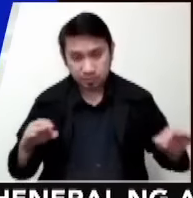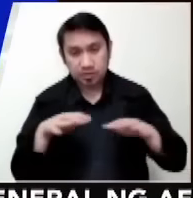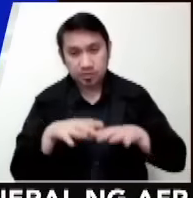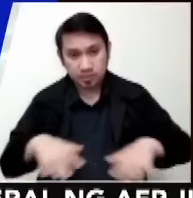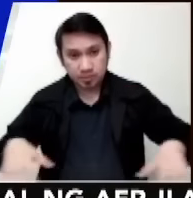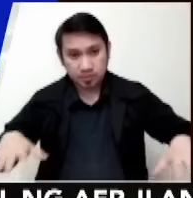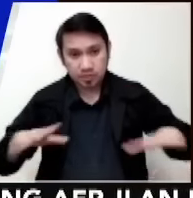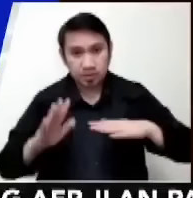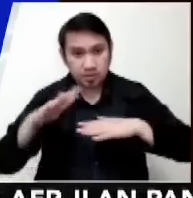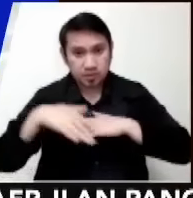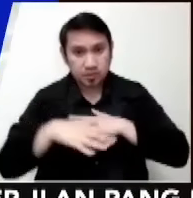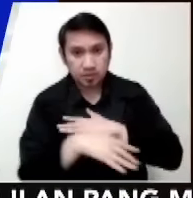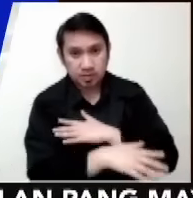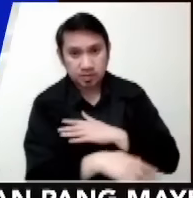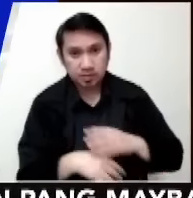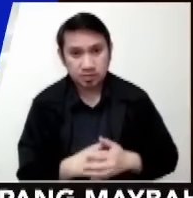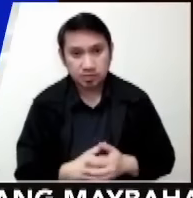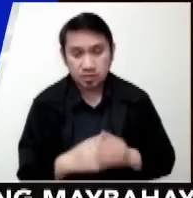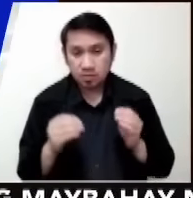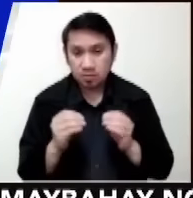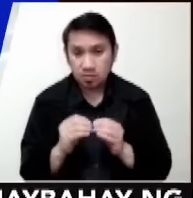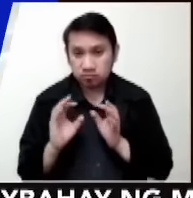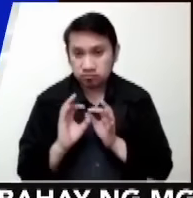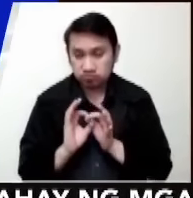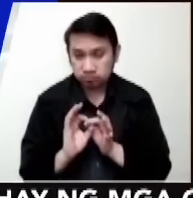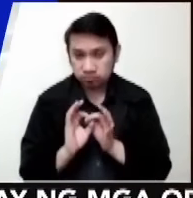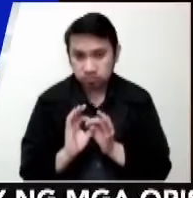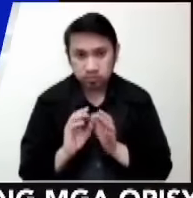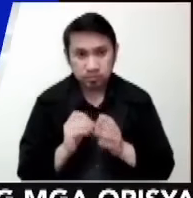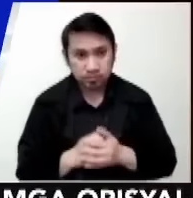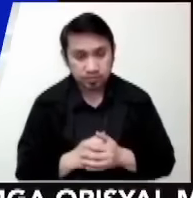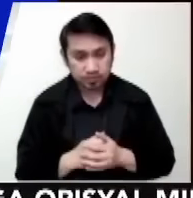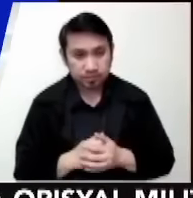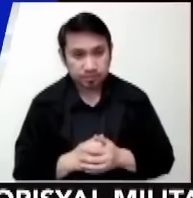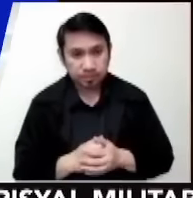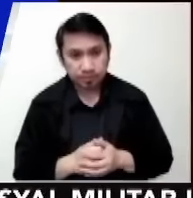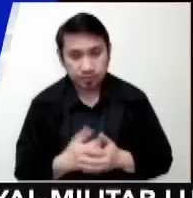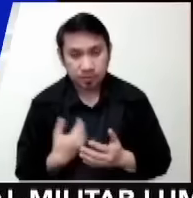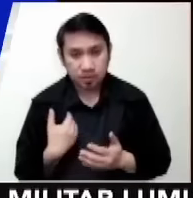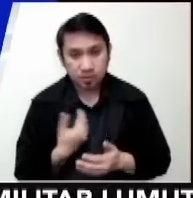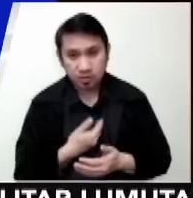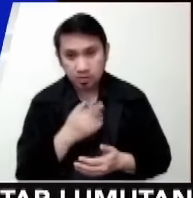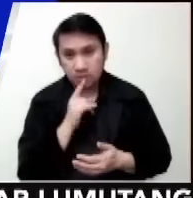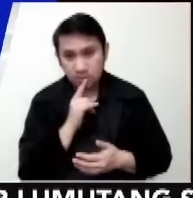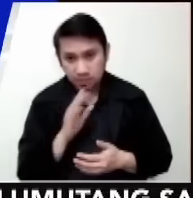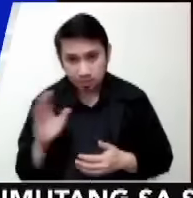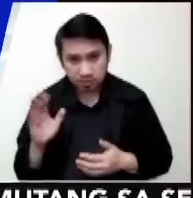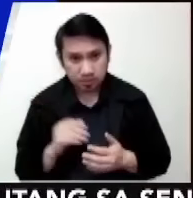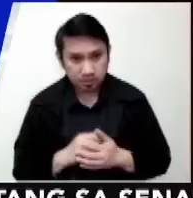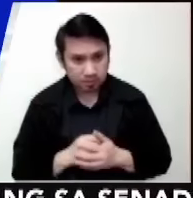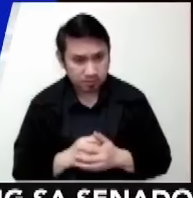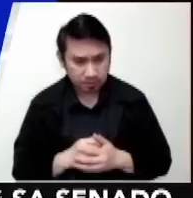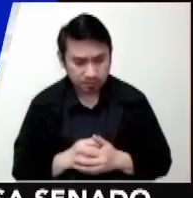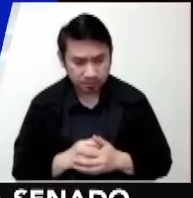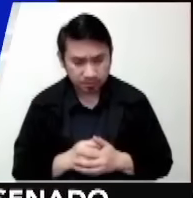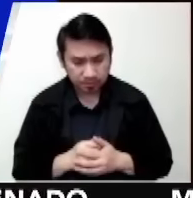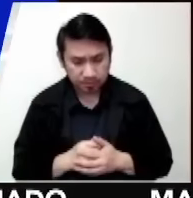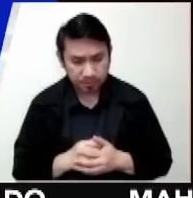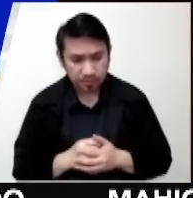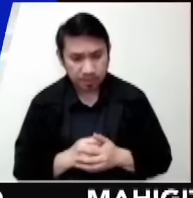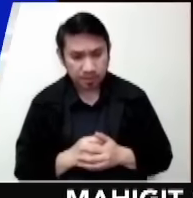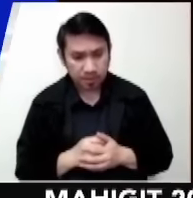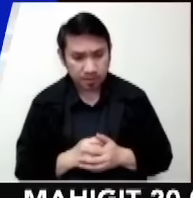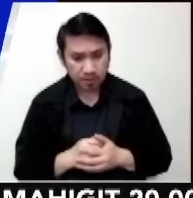horizon of cooperation is also incredibly promising, but it's building on the very strong